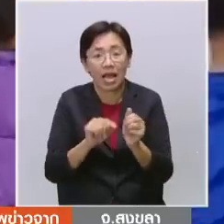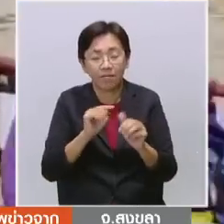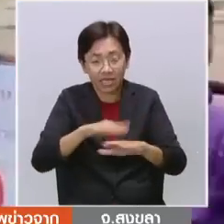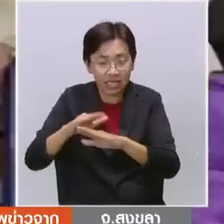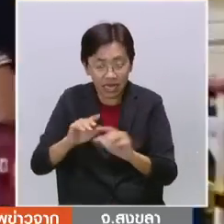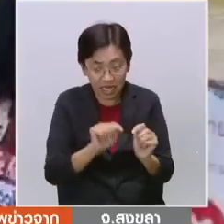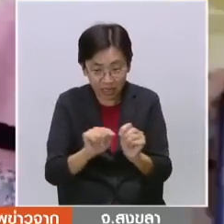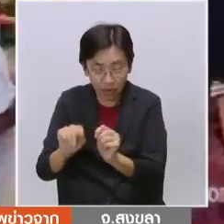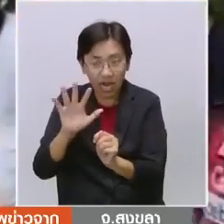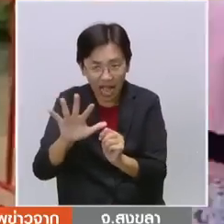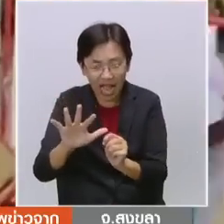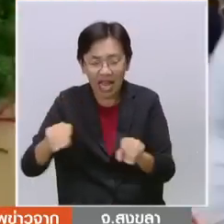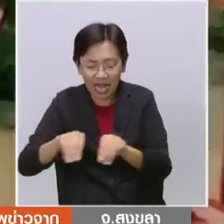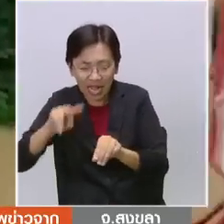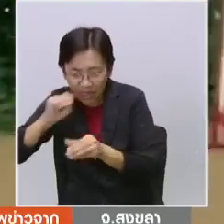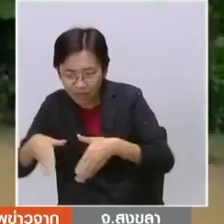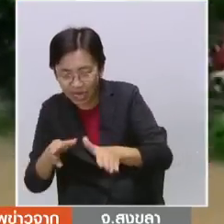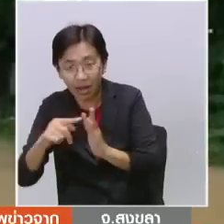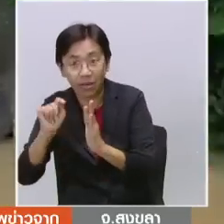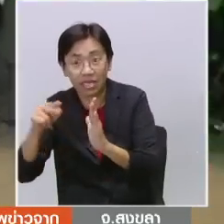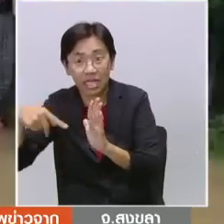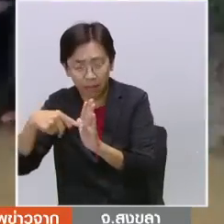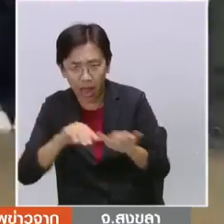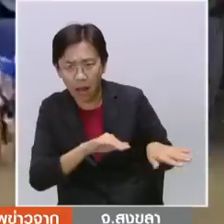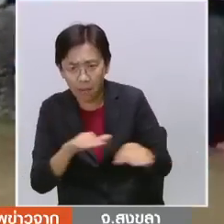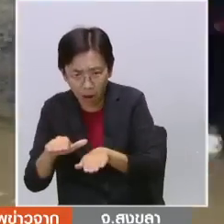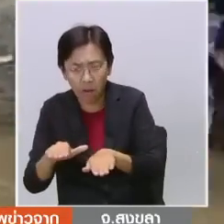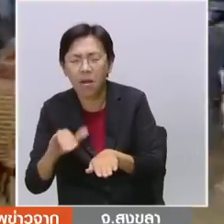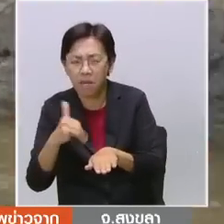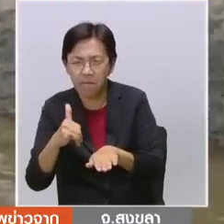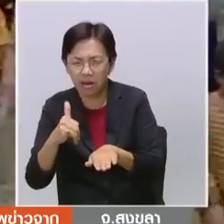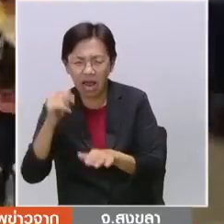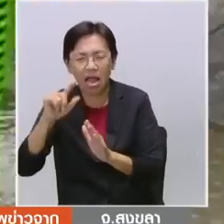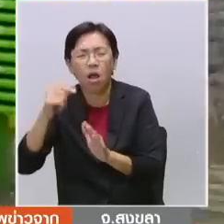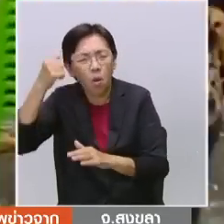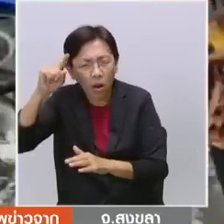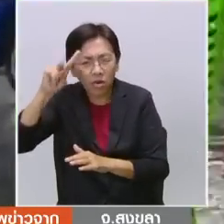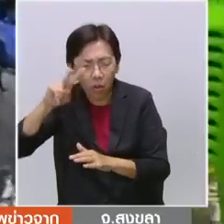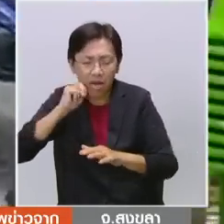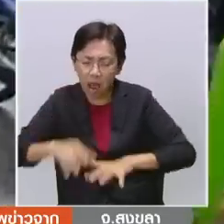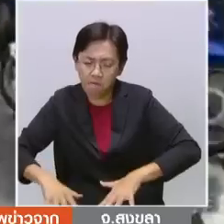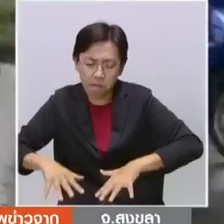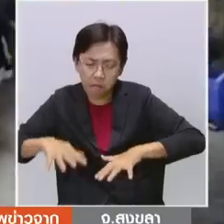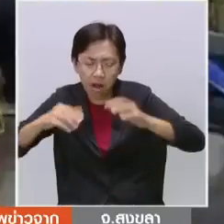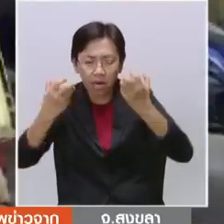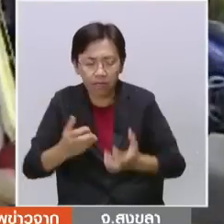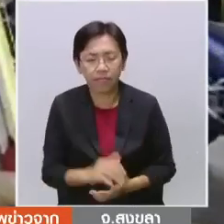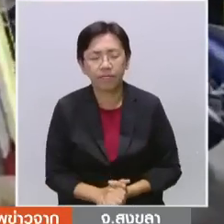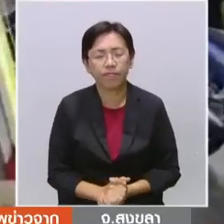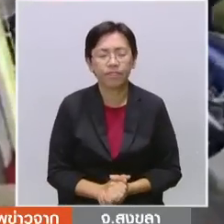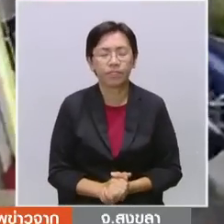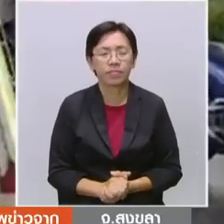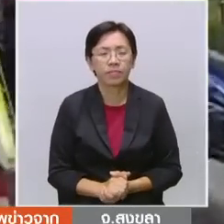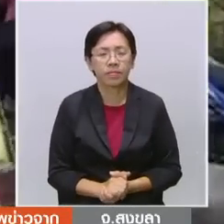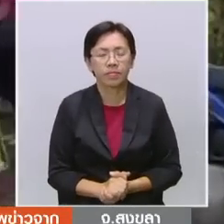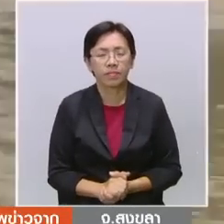ำบลที่อยู่ริมแม่น้ำเทพาค่ะเตรียมพร้อมรับมือน้ำท่วมใน 1-2 วันนี้ส่วนหมู่6ตำบลปาก